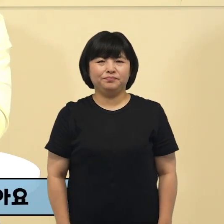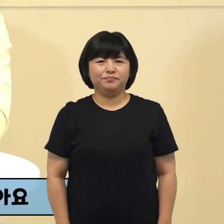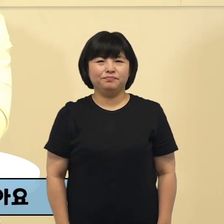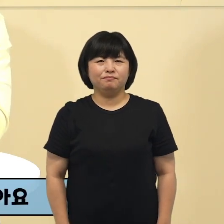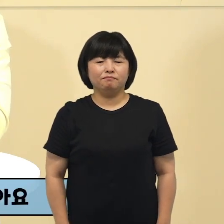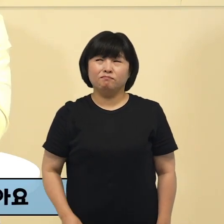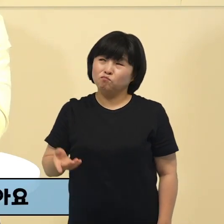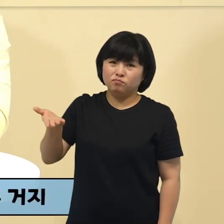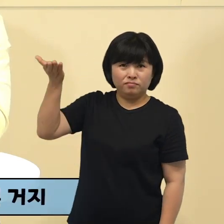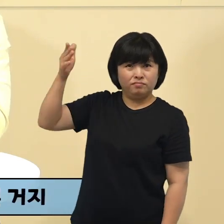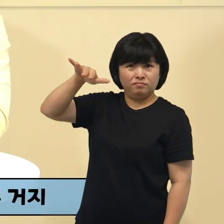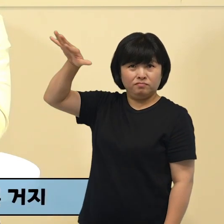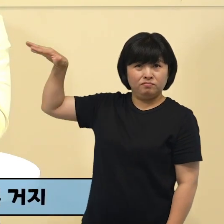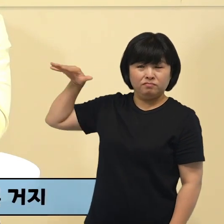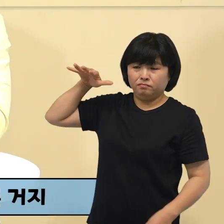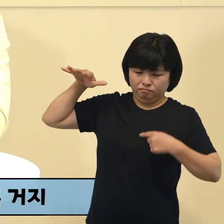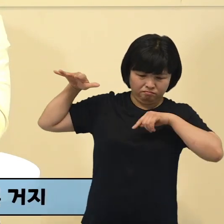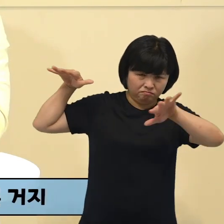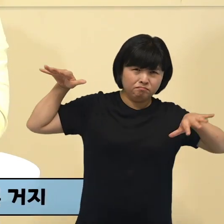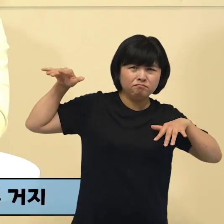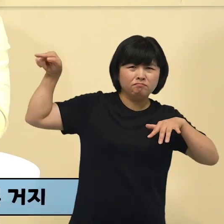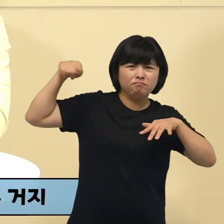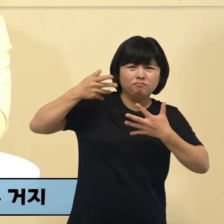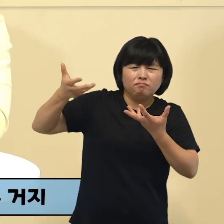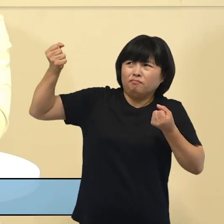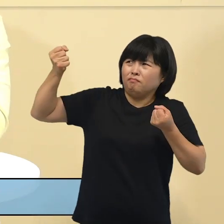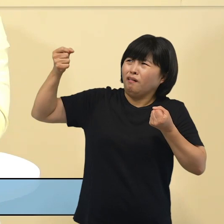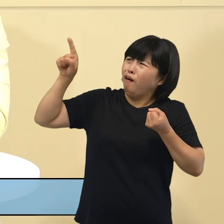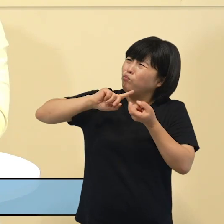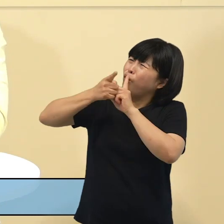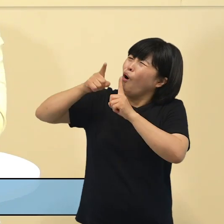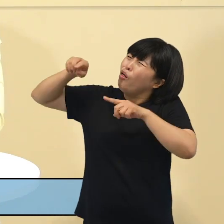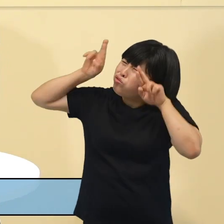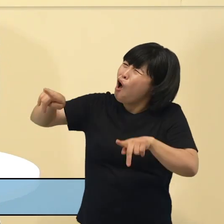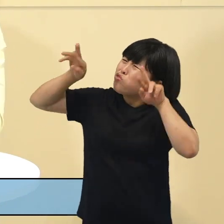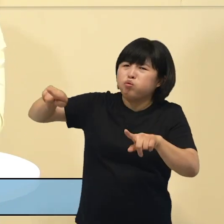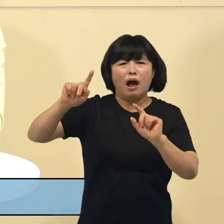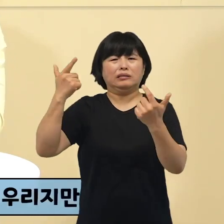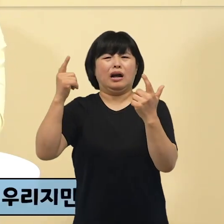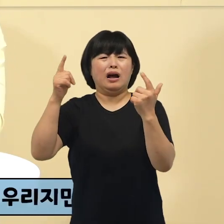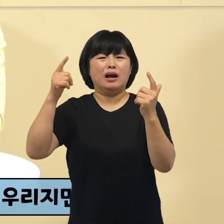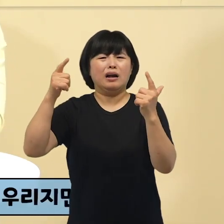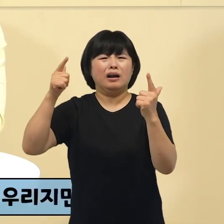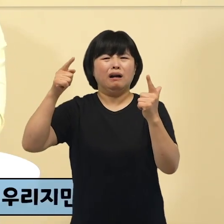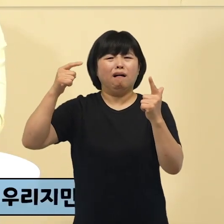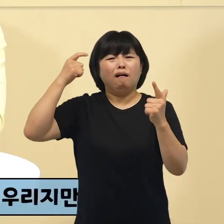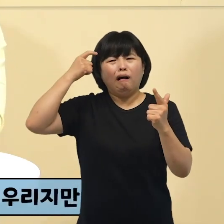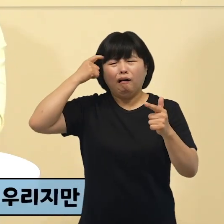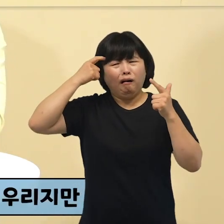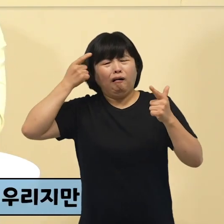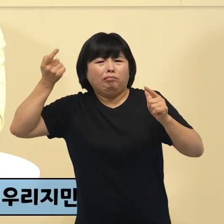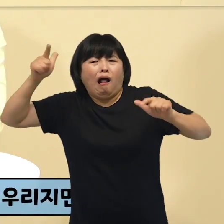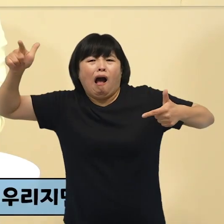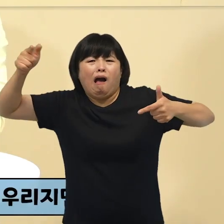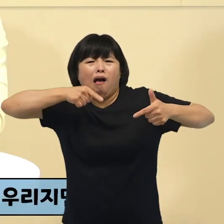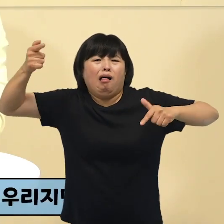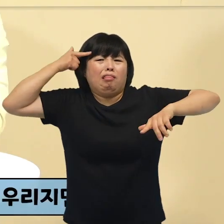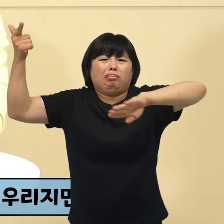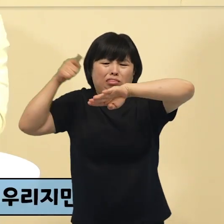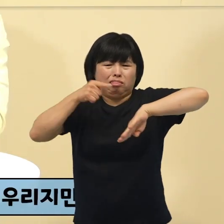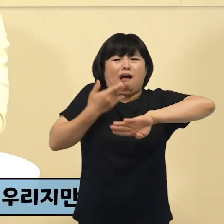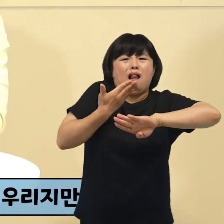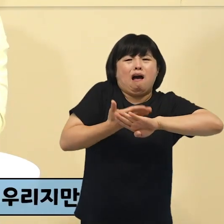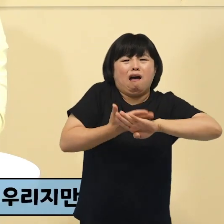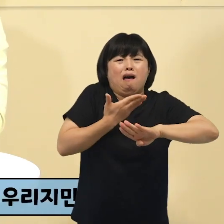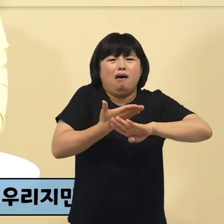그죠. 윗세대분들과 저희 세대는 다른 것이 서로가 틀린 건 아니에요. 다른 그래서 서로 세대별로 너무나도